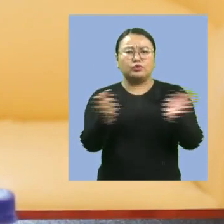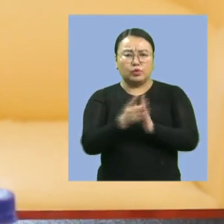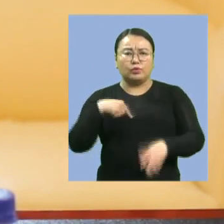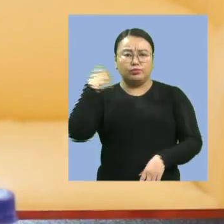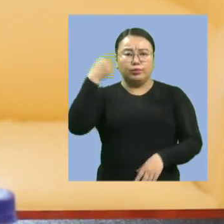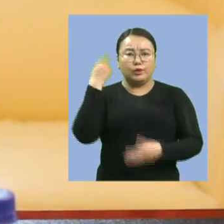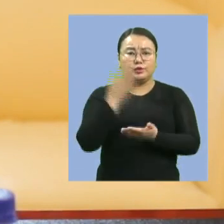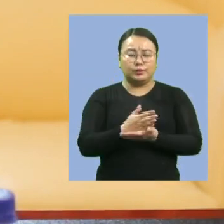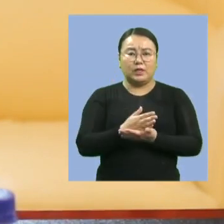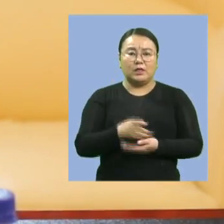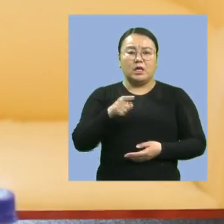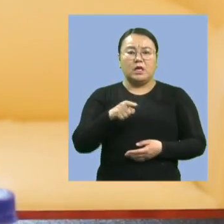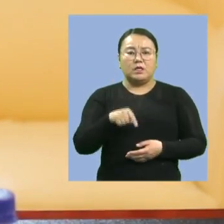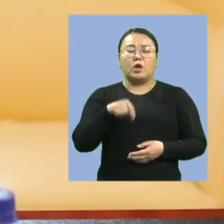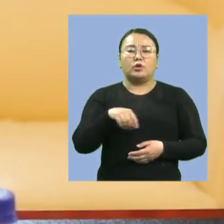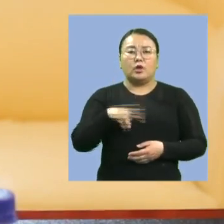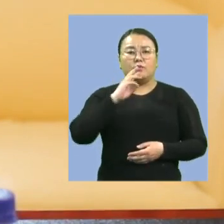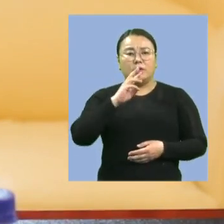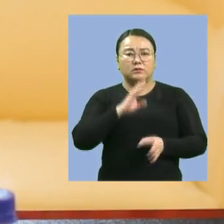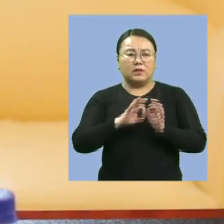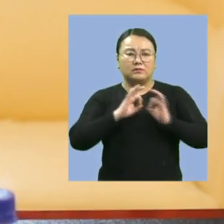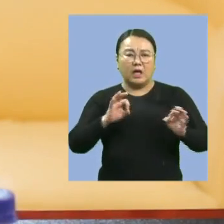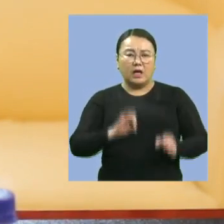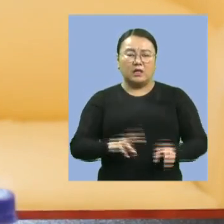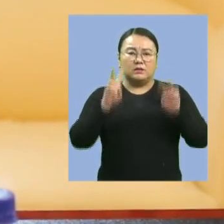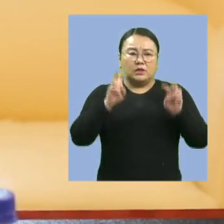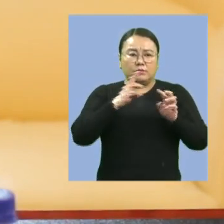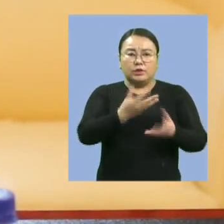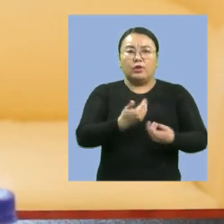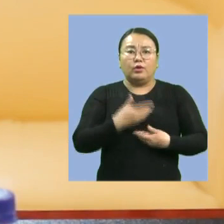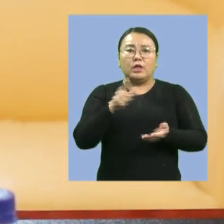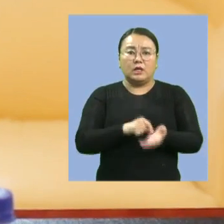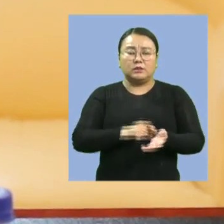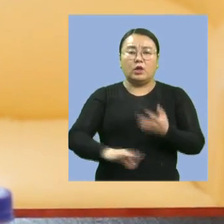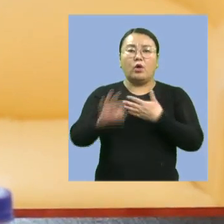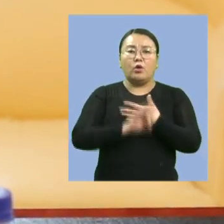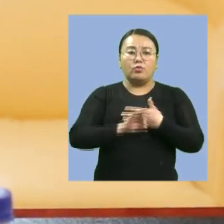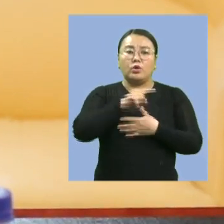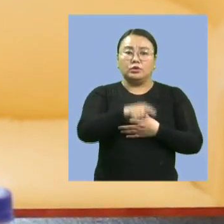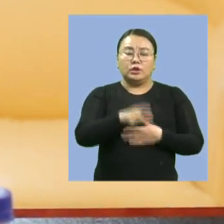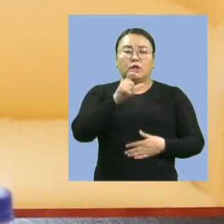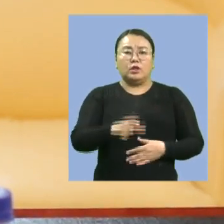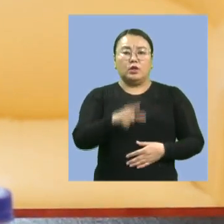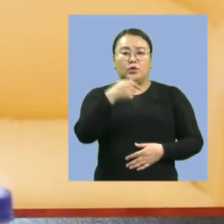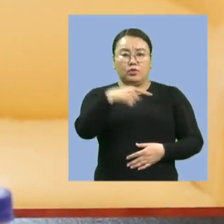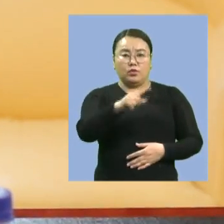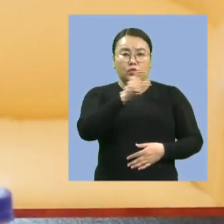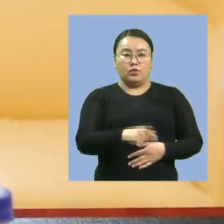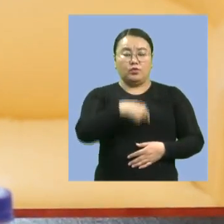байна. Энэ дээр харин фактуудаа айгүй нарийн гаргаж ирж ярих хэвээр. Одоо энэ өмгүүлэгч энэ хүн өөрийнхөө